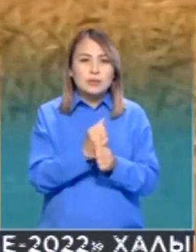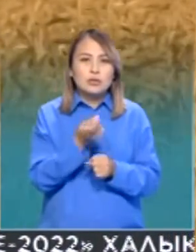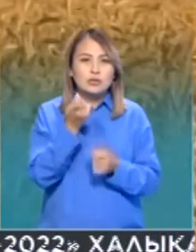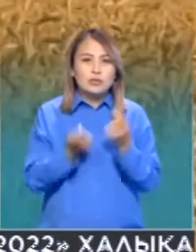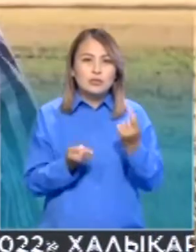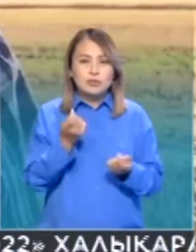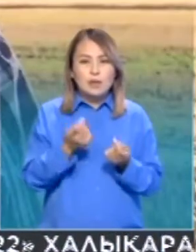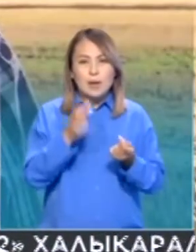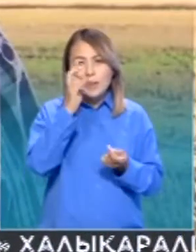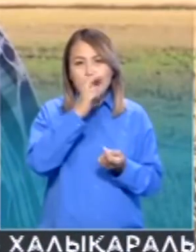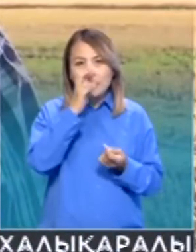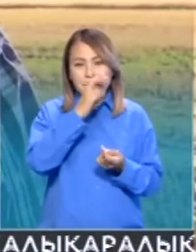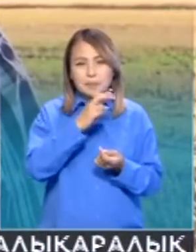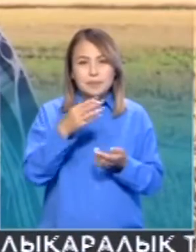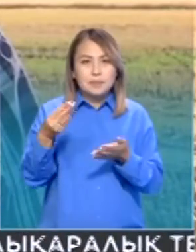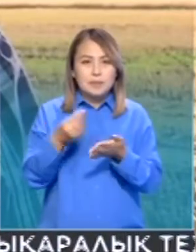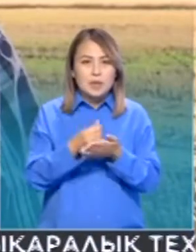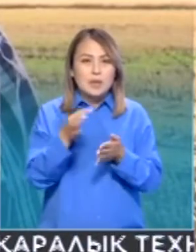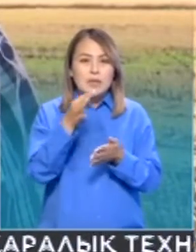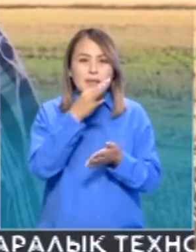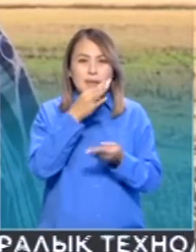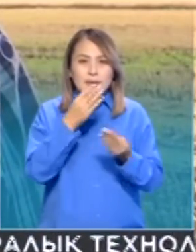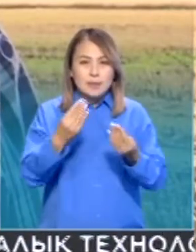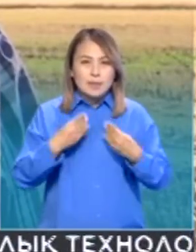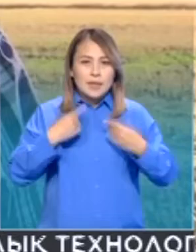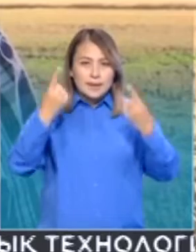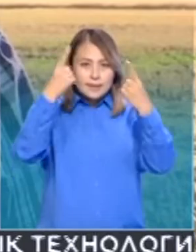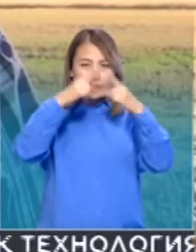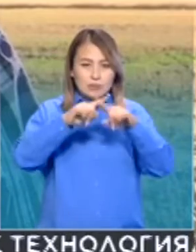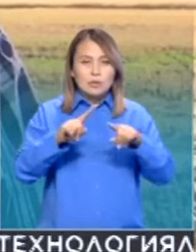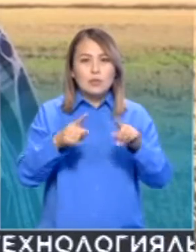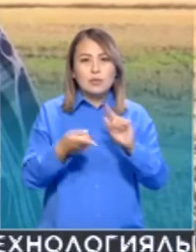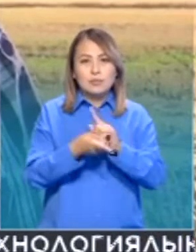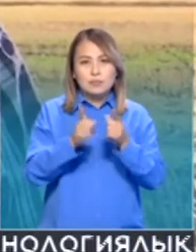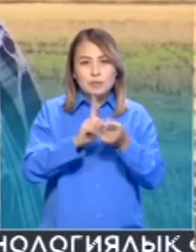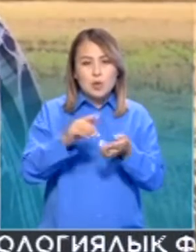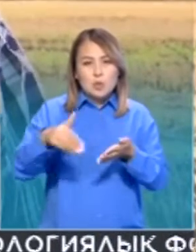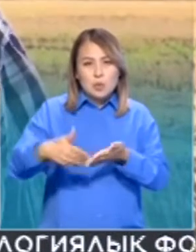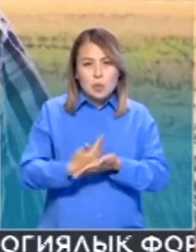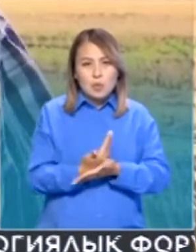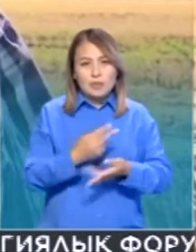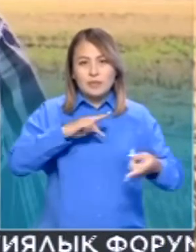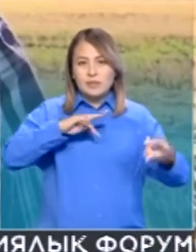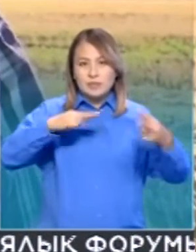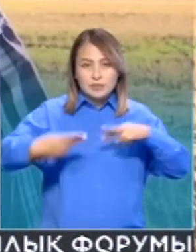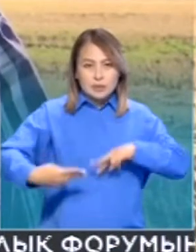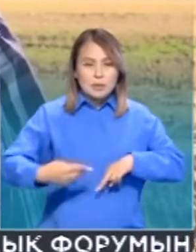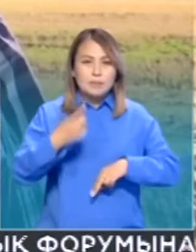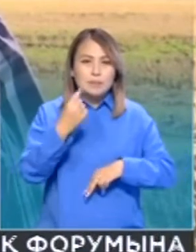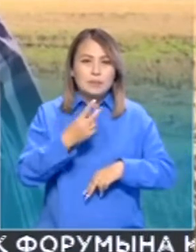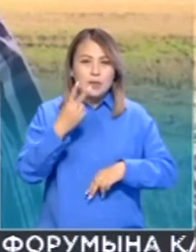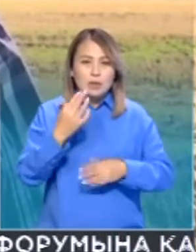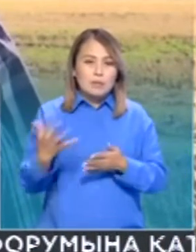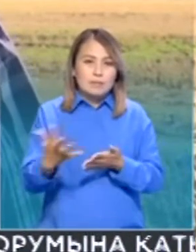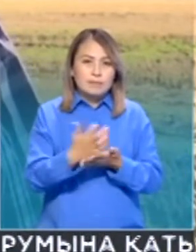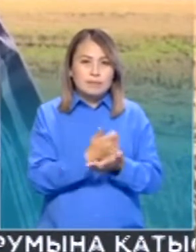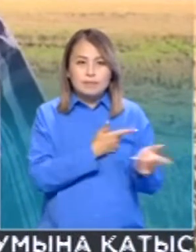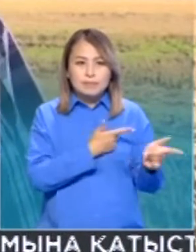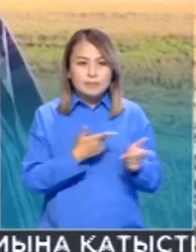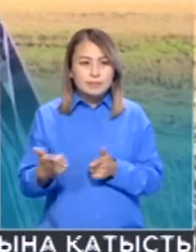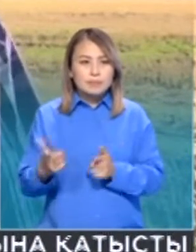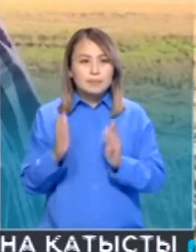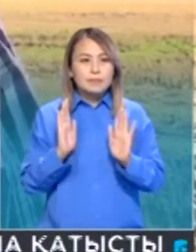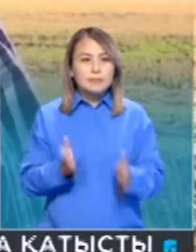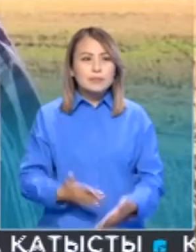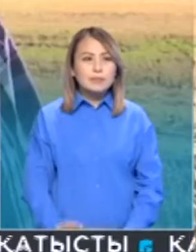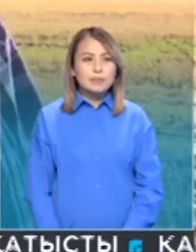арзандатылған жанар жағармаймен ерте берілді. Техниканы да жаңартып арқаның ақ жауына қалдырмай бірер күнде жинап тастаймыз.